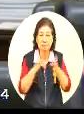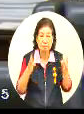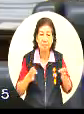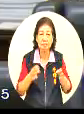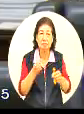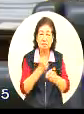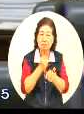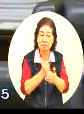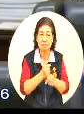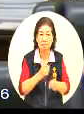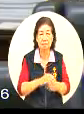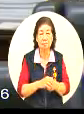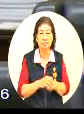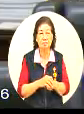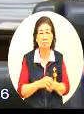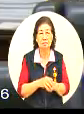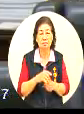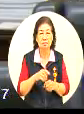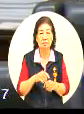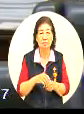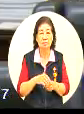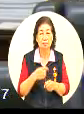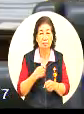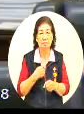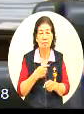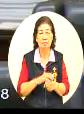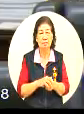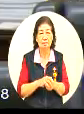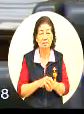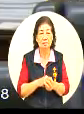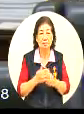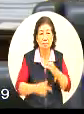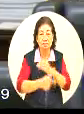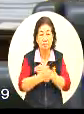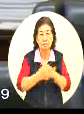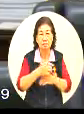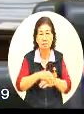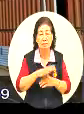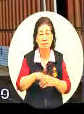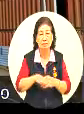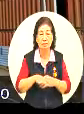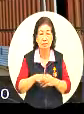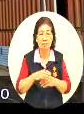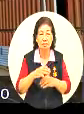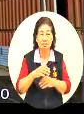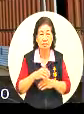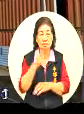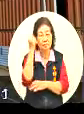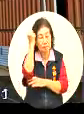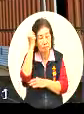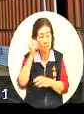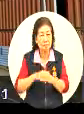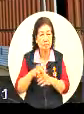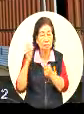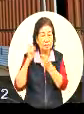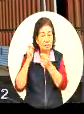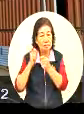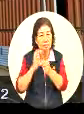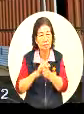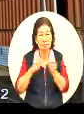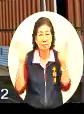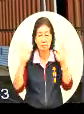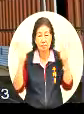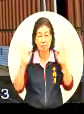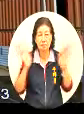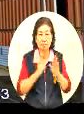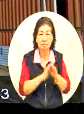本席是希望说哦，尽量让我们的住户还有小孩子还有附近的居民哦，